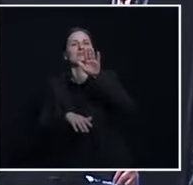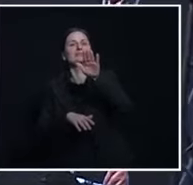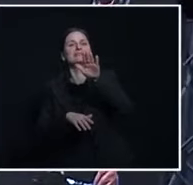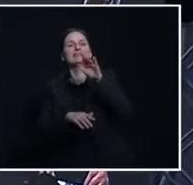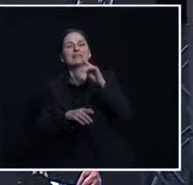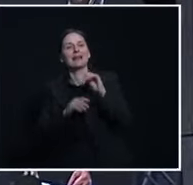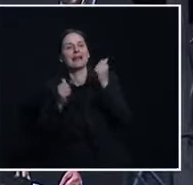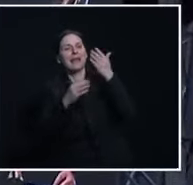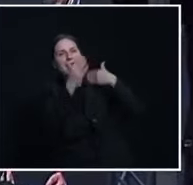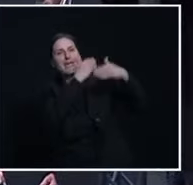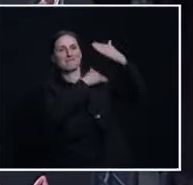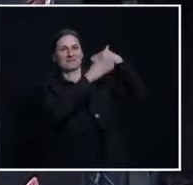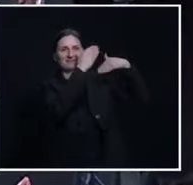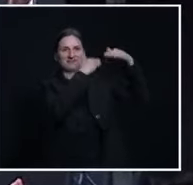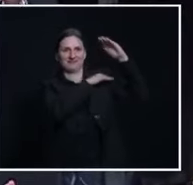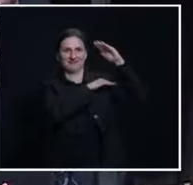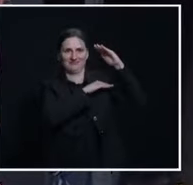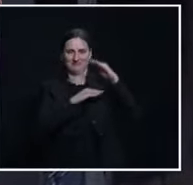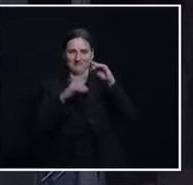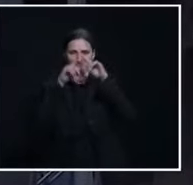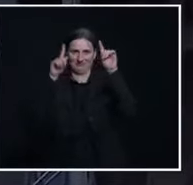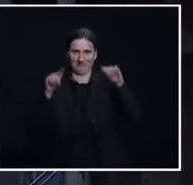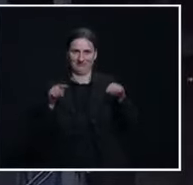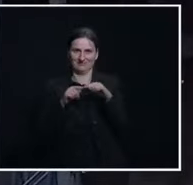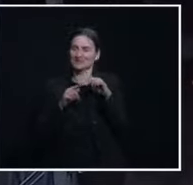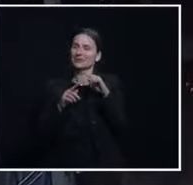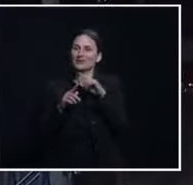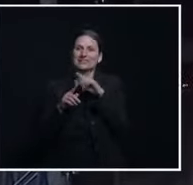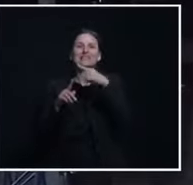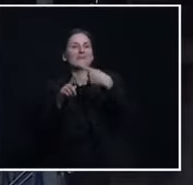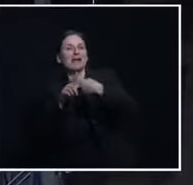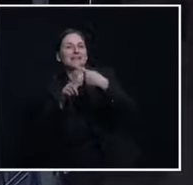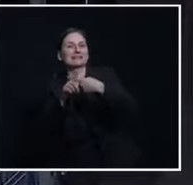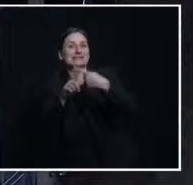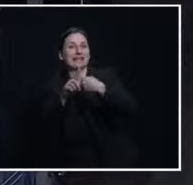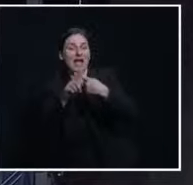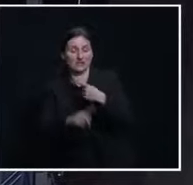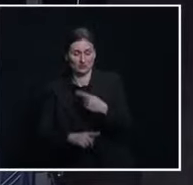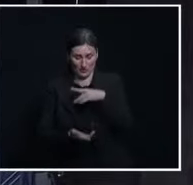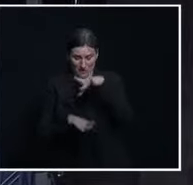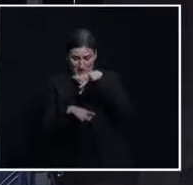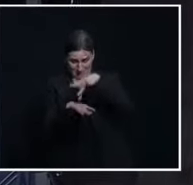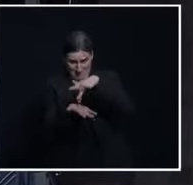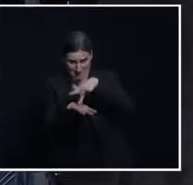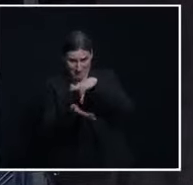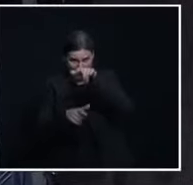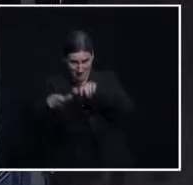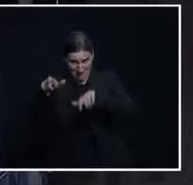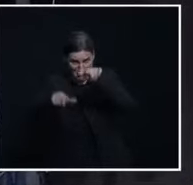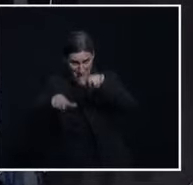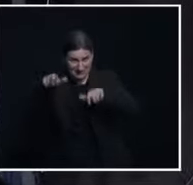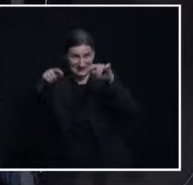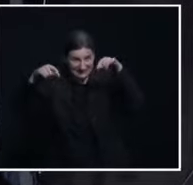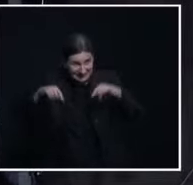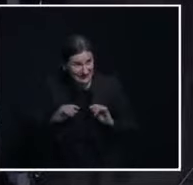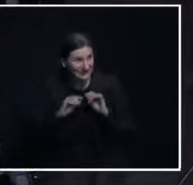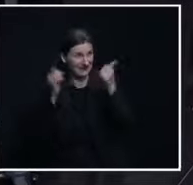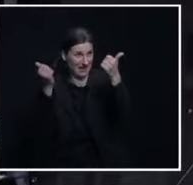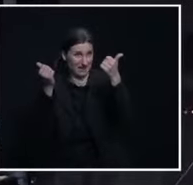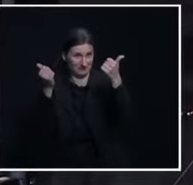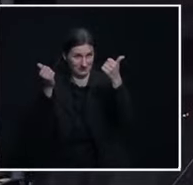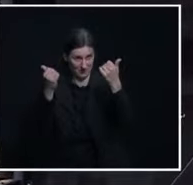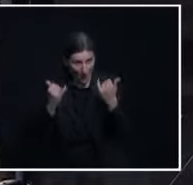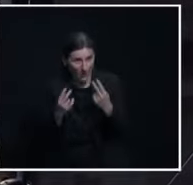Biografien, die keine Zahlen waren, sondern Menschen aus unserer Mitte heraus, die hier gelebt haben.